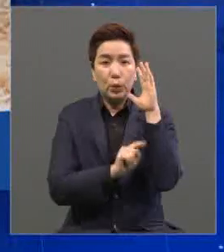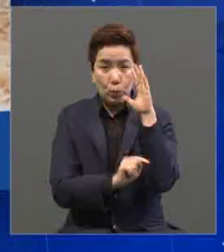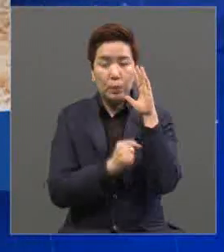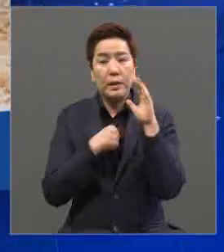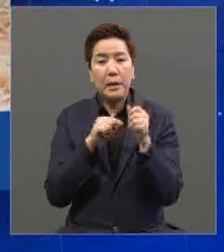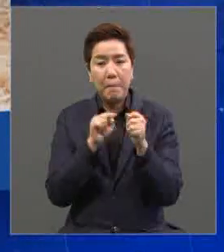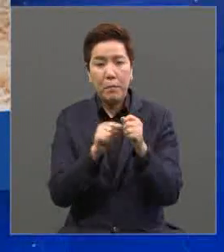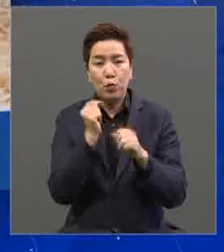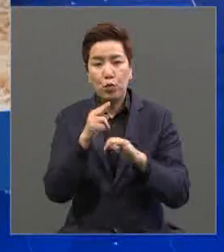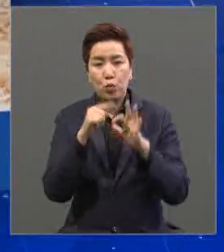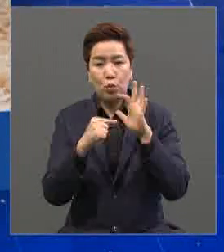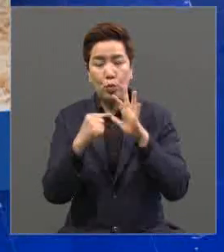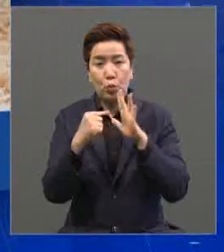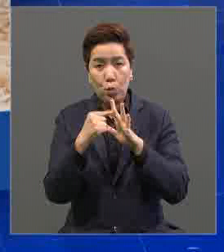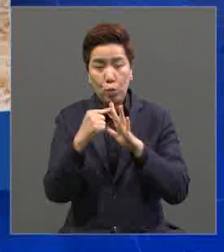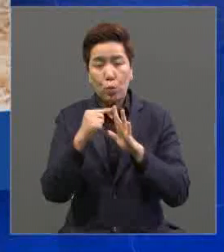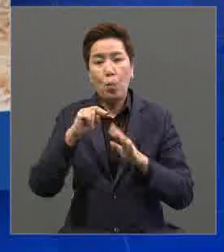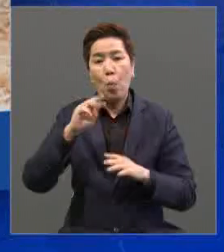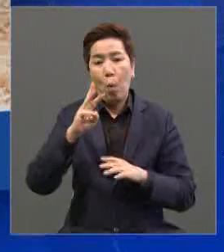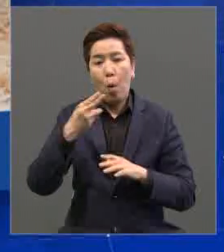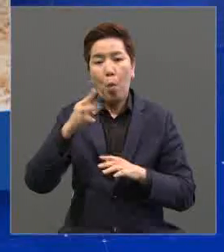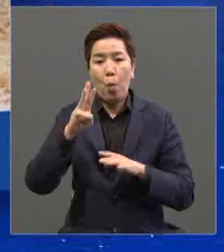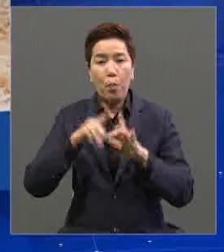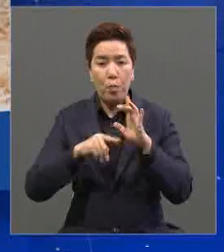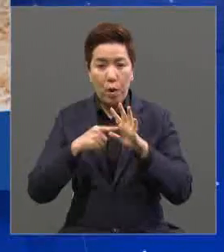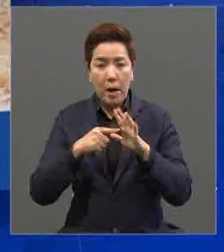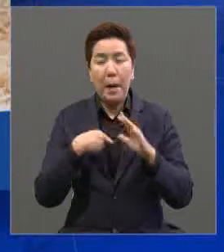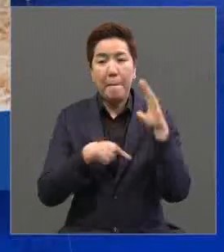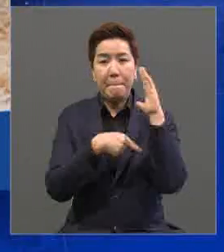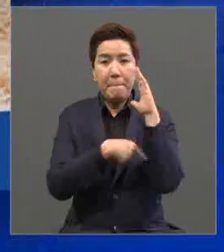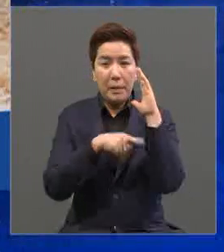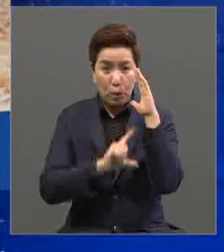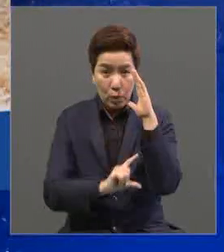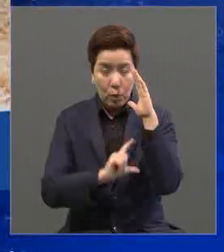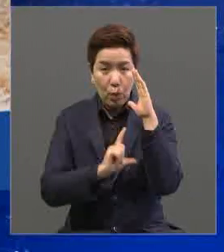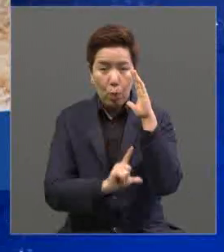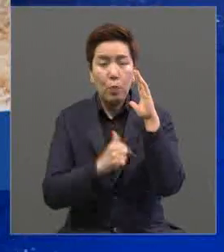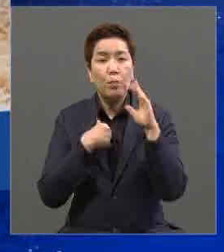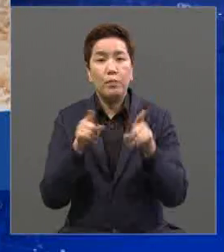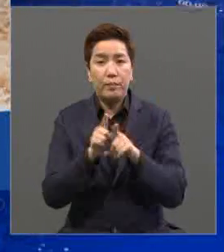ลก็มีที่อำเภอทุ่งว่าอำเภอควนกาหลงและที่พัทลุงก็มีที่อำเภอป่าบอนครับ